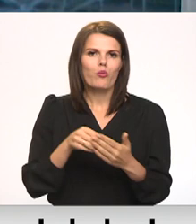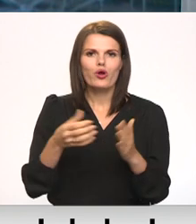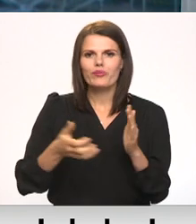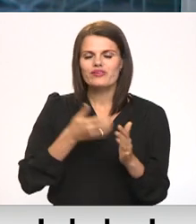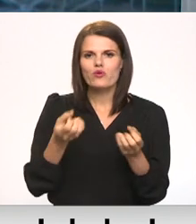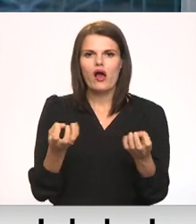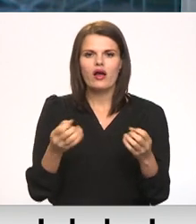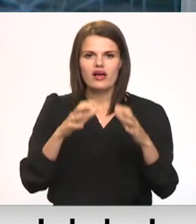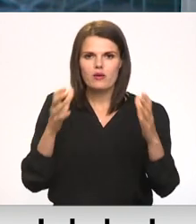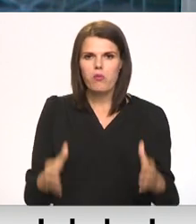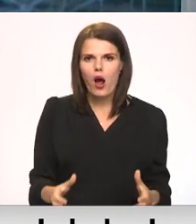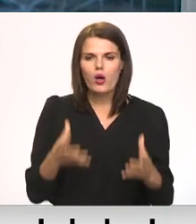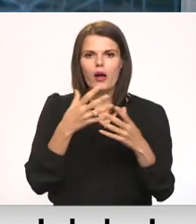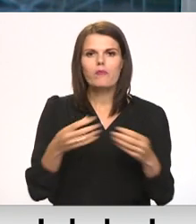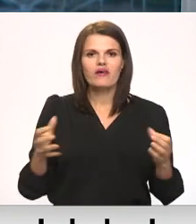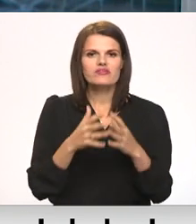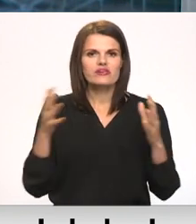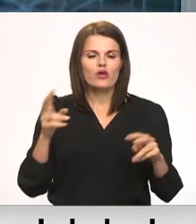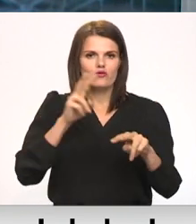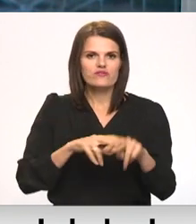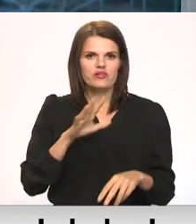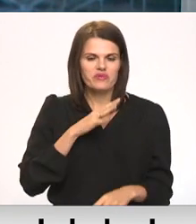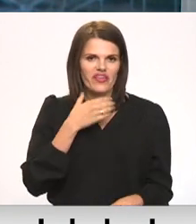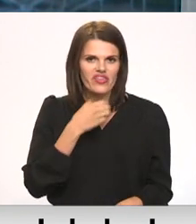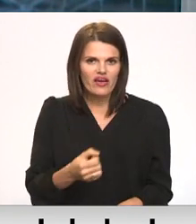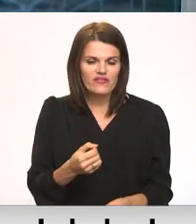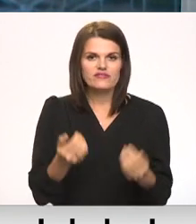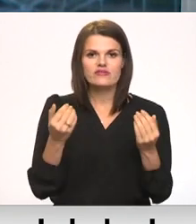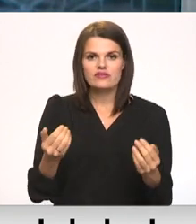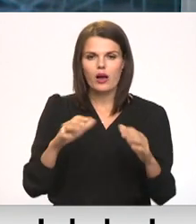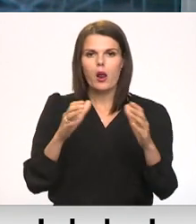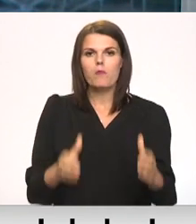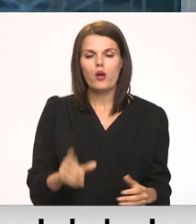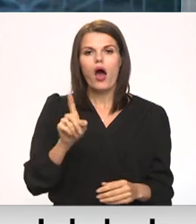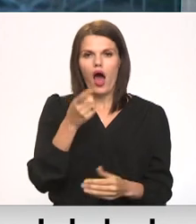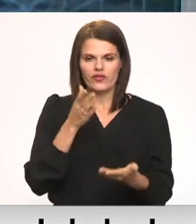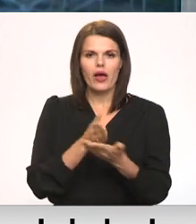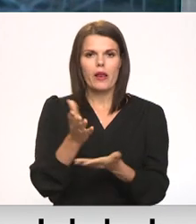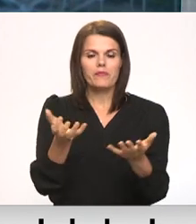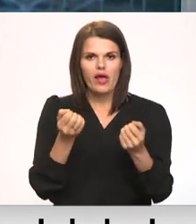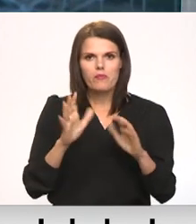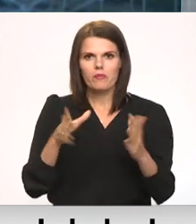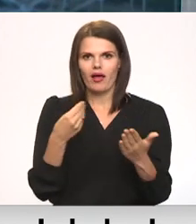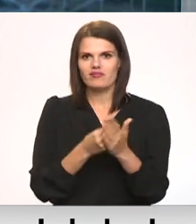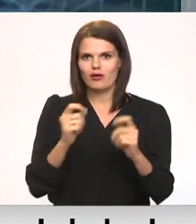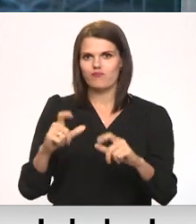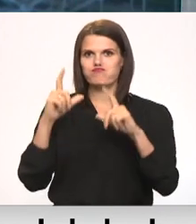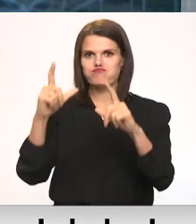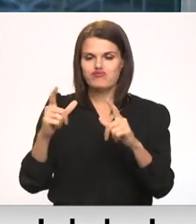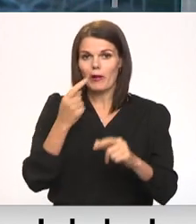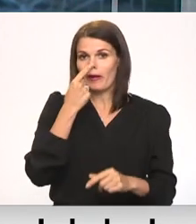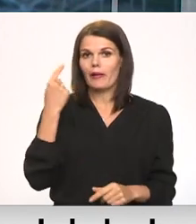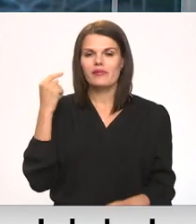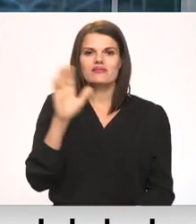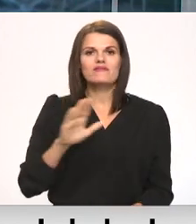izmantoti gāzes baloni. Pavasarī daudz viet veidojās to deficīts. Šobrīd baloni atkal pieejami, taču cena ir pieaugusi. Un kaut gan vēl